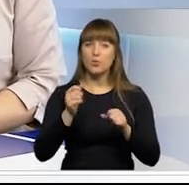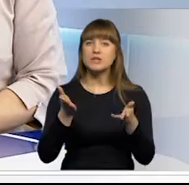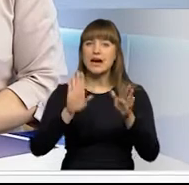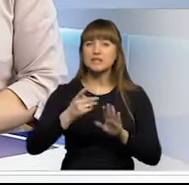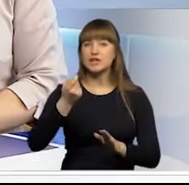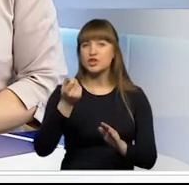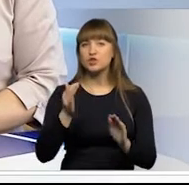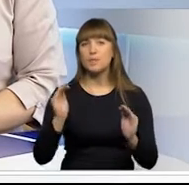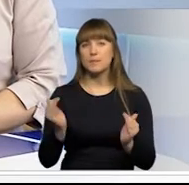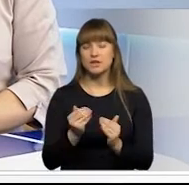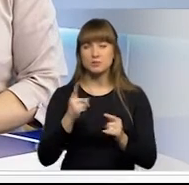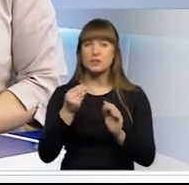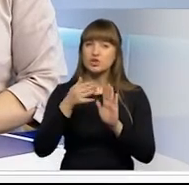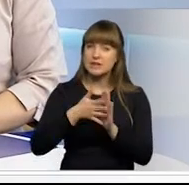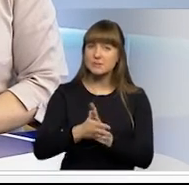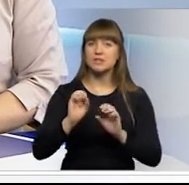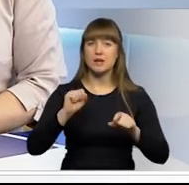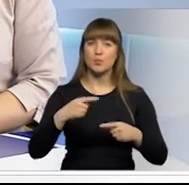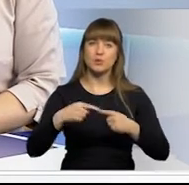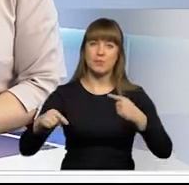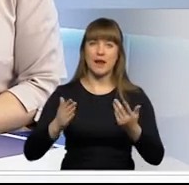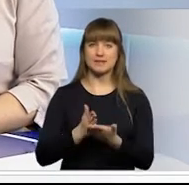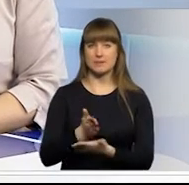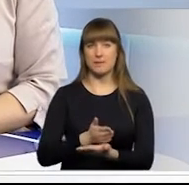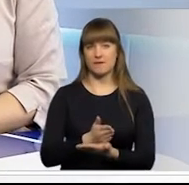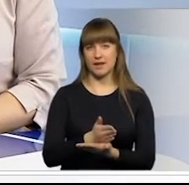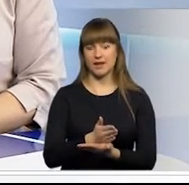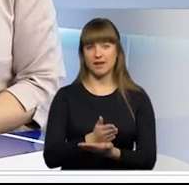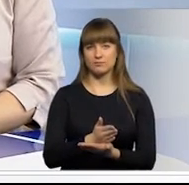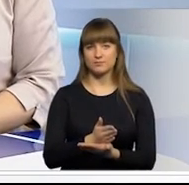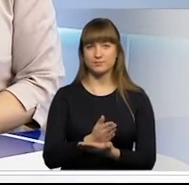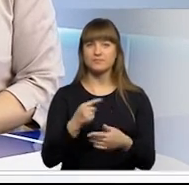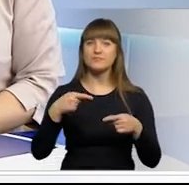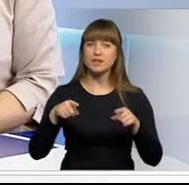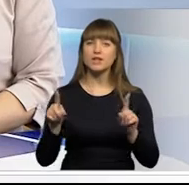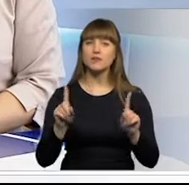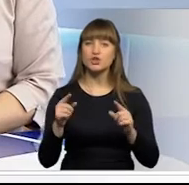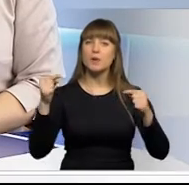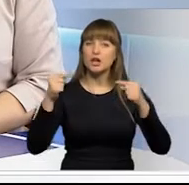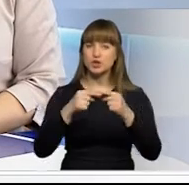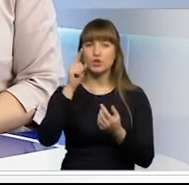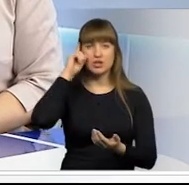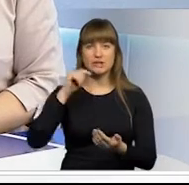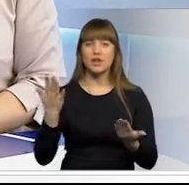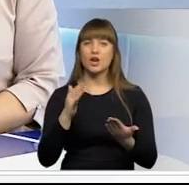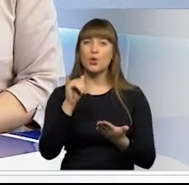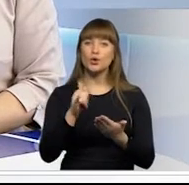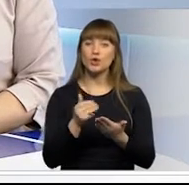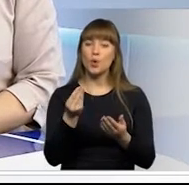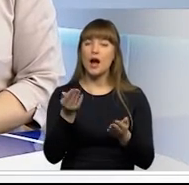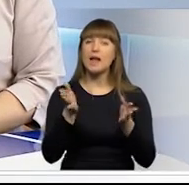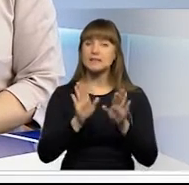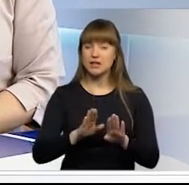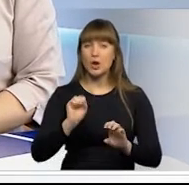направлениям. И для того, чтобы она точно знала, какой у нее остаток, она может получить эту справочку в личном кабинете. Справку